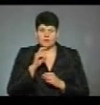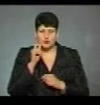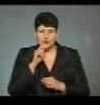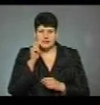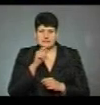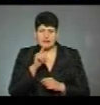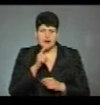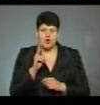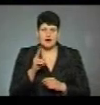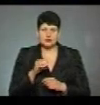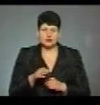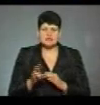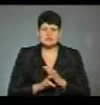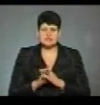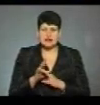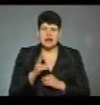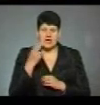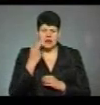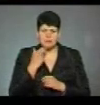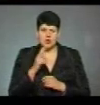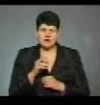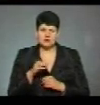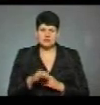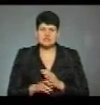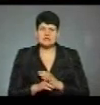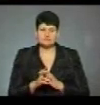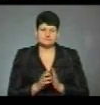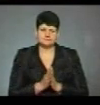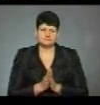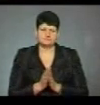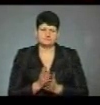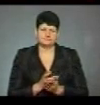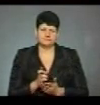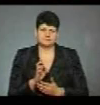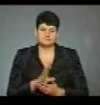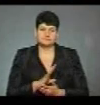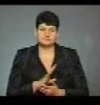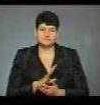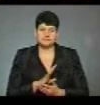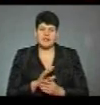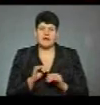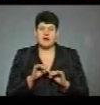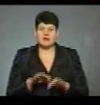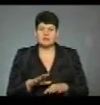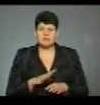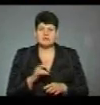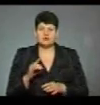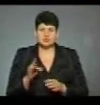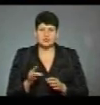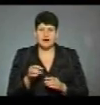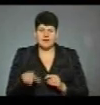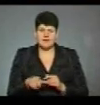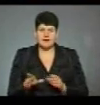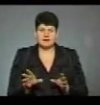Української греко-католицької та Української римо-католицької церков відправили молебень. Акцію «Збруч. Ріка єднання» на